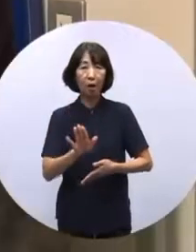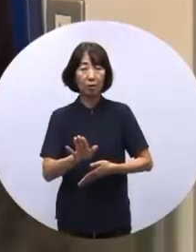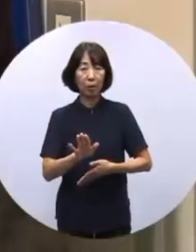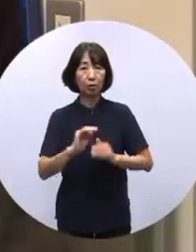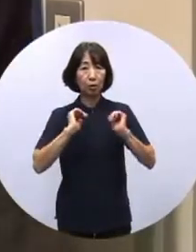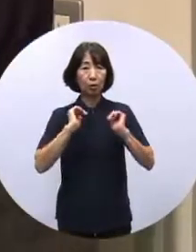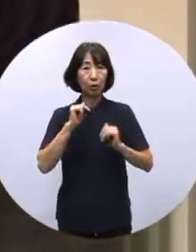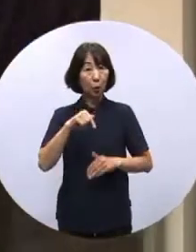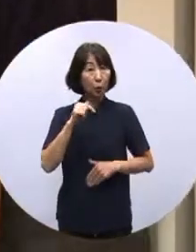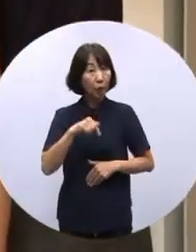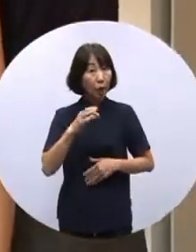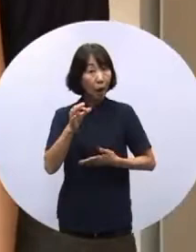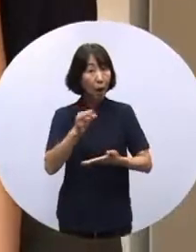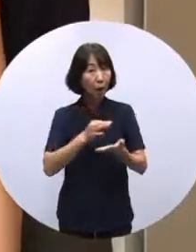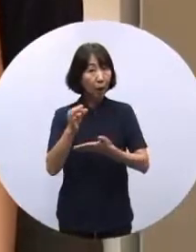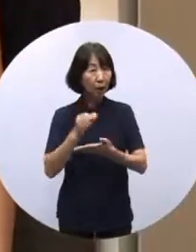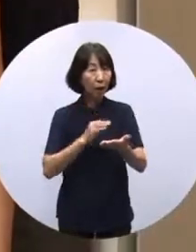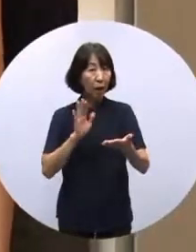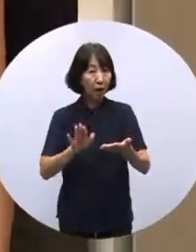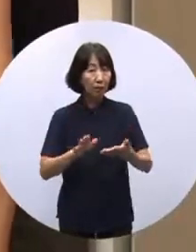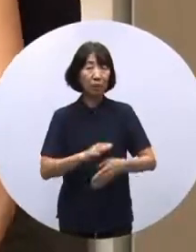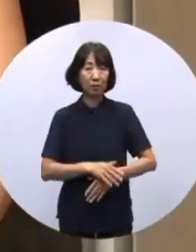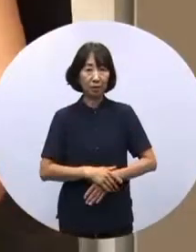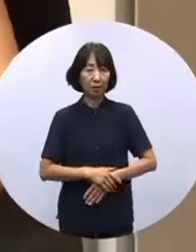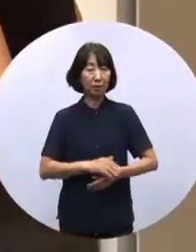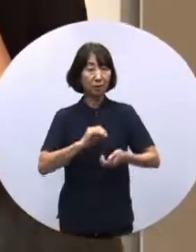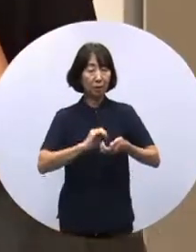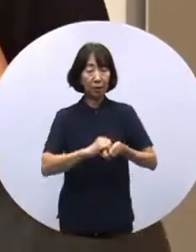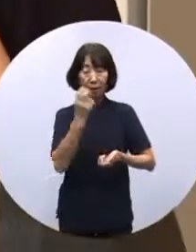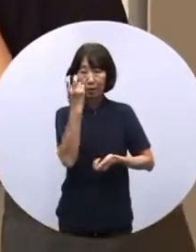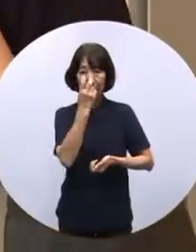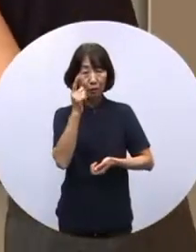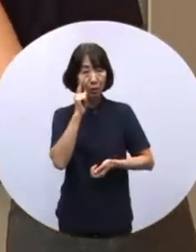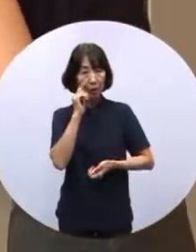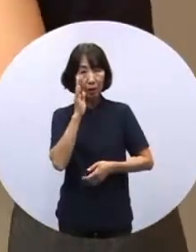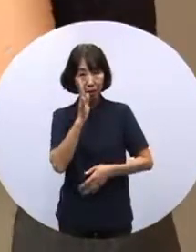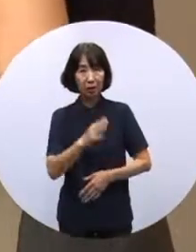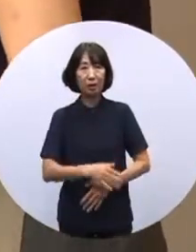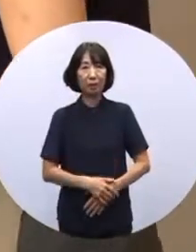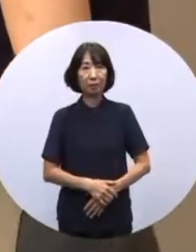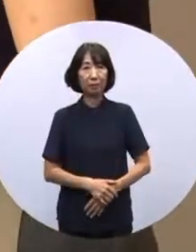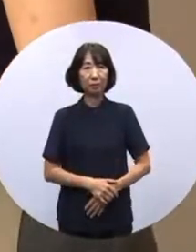茅ヶ崎市美術館で販売されていますので、ぜひチェックしてみてください。